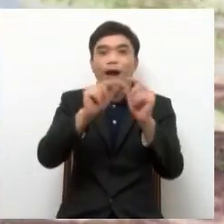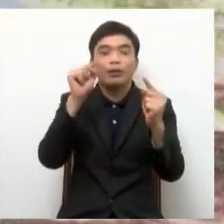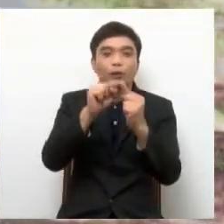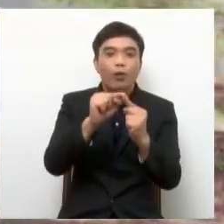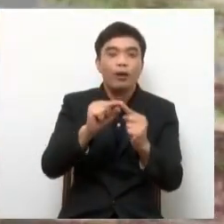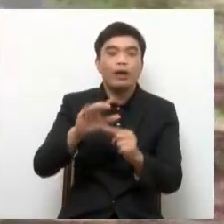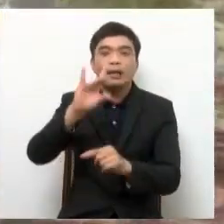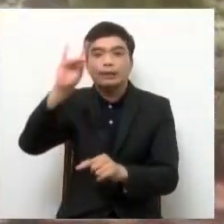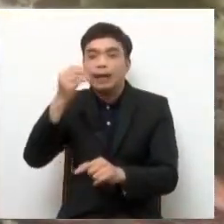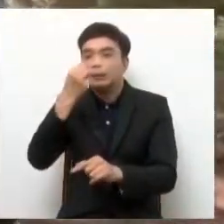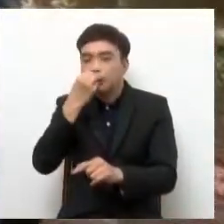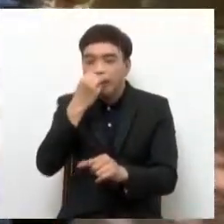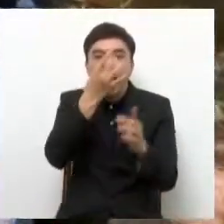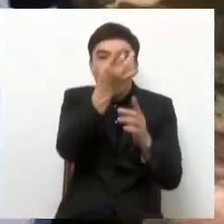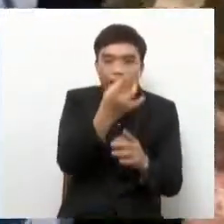ค่ะ